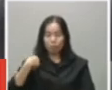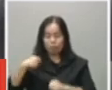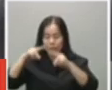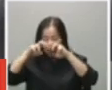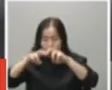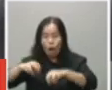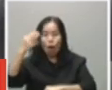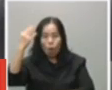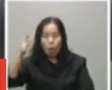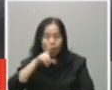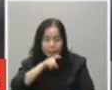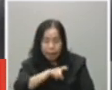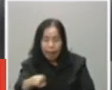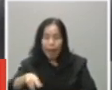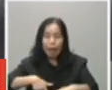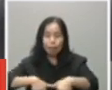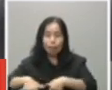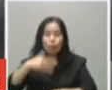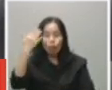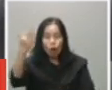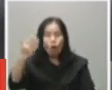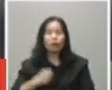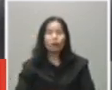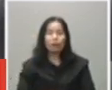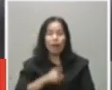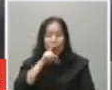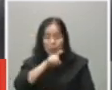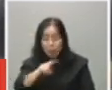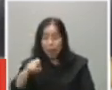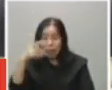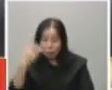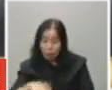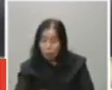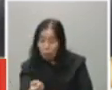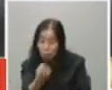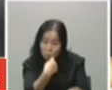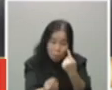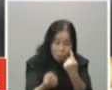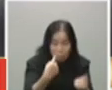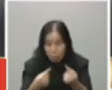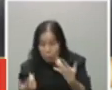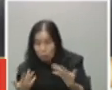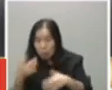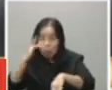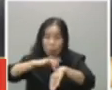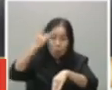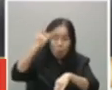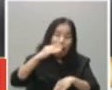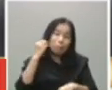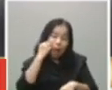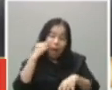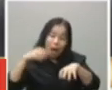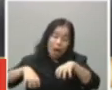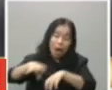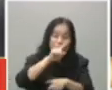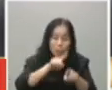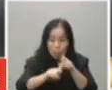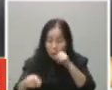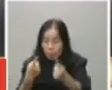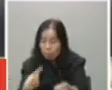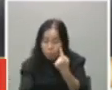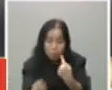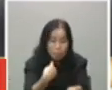กระทบครับมากมายทีเดียวครับโดยเฉพาะอย่างยิ่งผลกระทบต่อสิ่งแวดล้อม ผลกระ